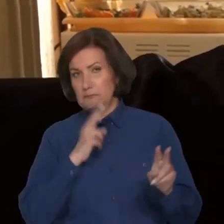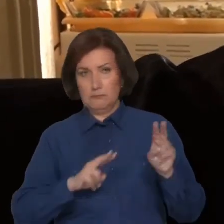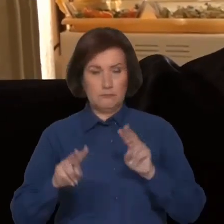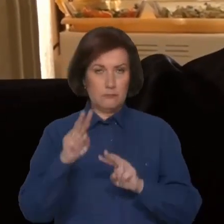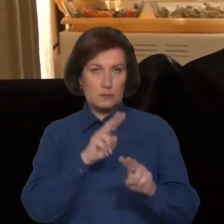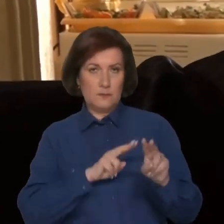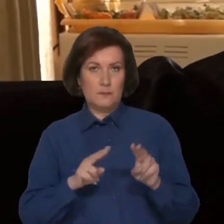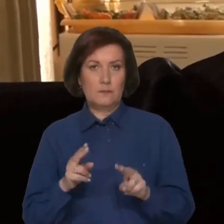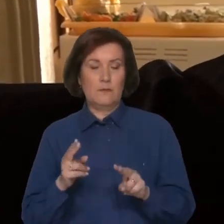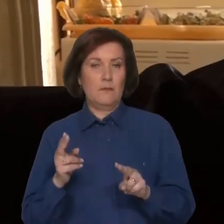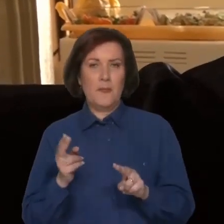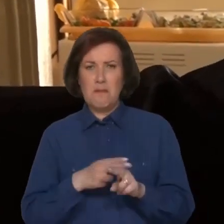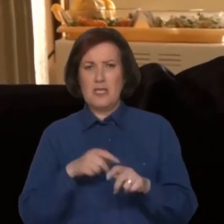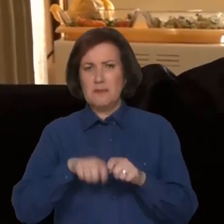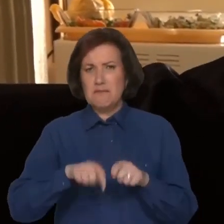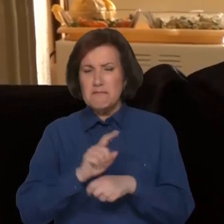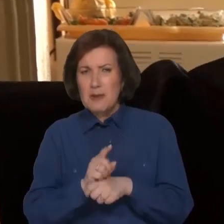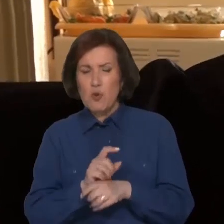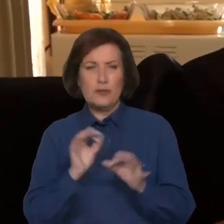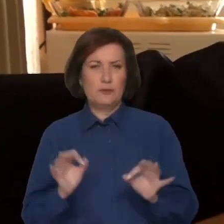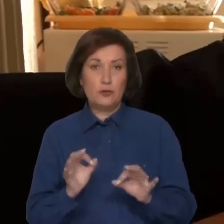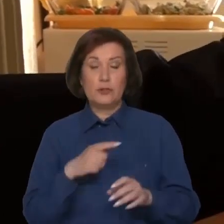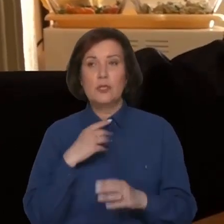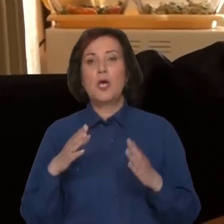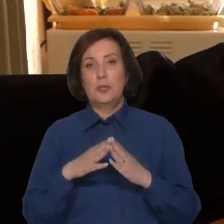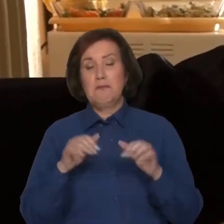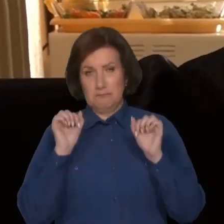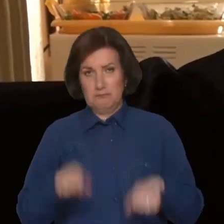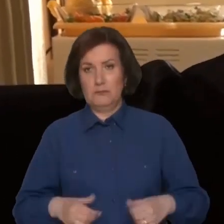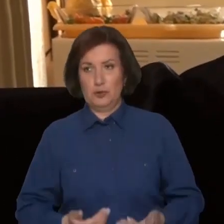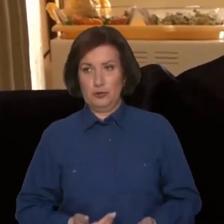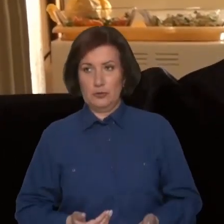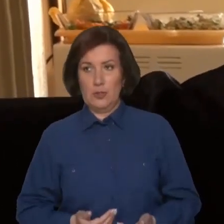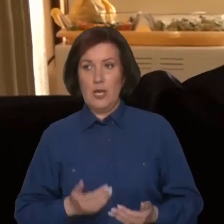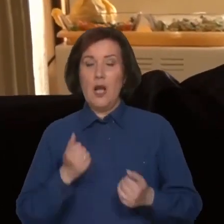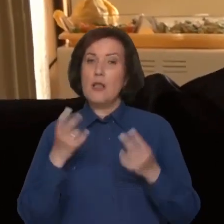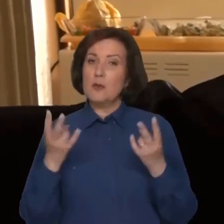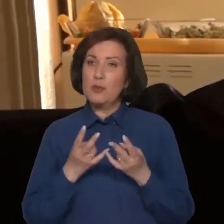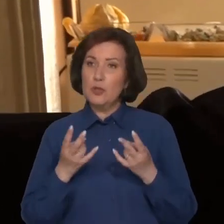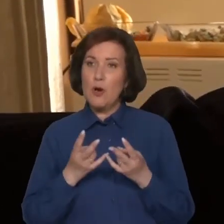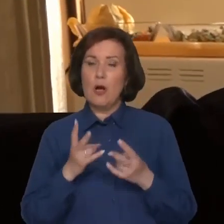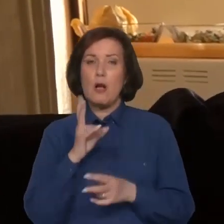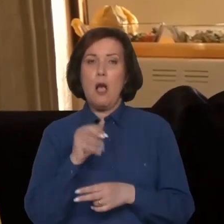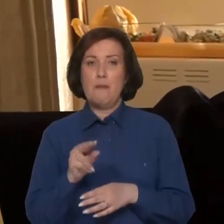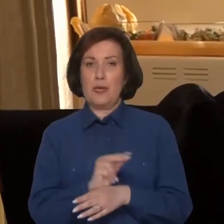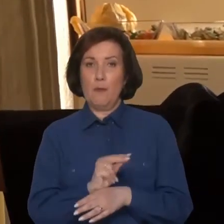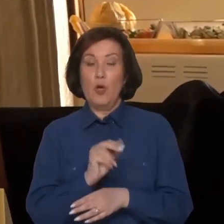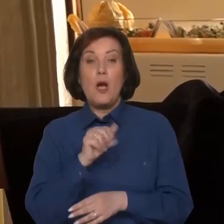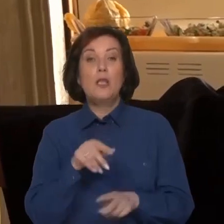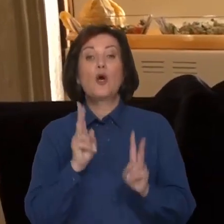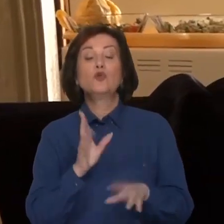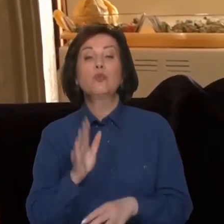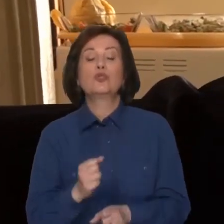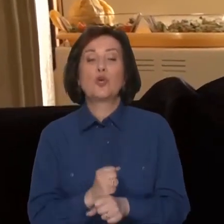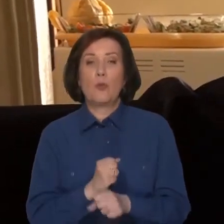теж подивилися, без приборів, без нічого, сказали, що дім придатний для життя, але підлягаємо в капітальному ремонту. Але хто